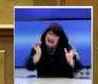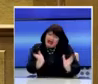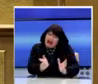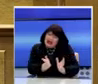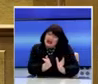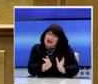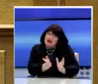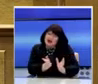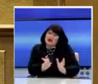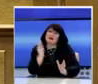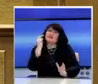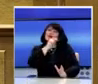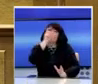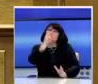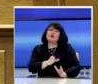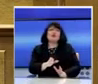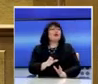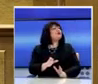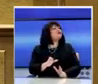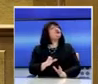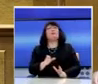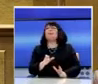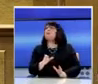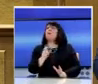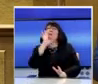κλεισμένος από την πραγματικότητα.